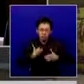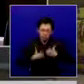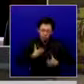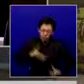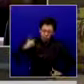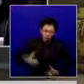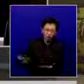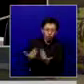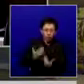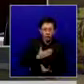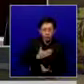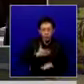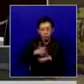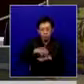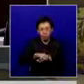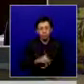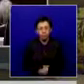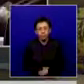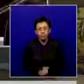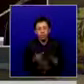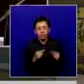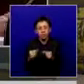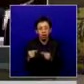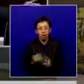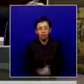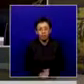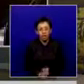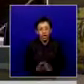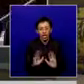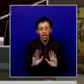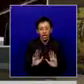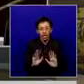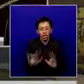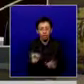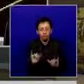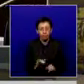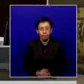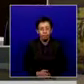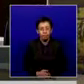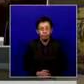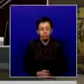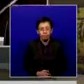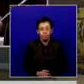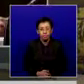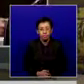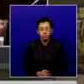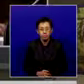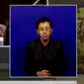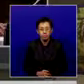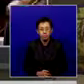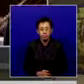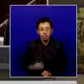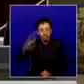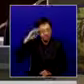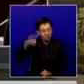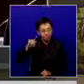ผมมาต่อเลยเดี๋ยวก่อนนะเดี๋ยวยังท่านประยุทธ์ฉลาดม